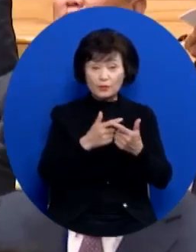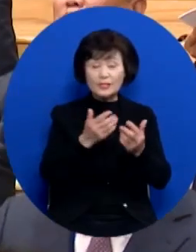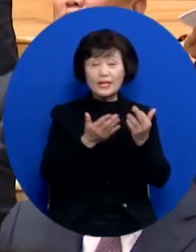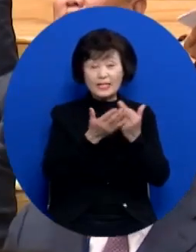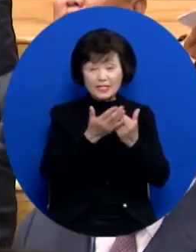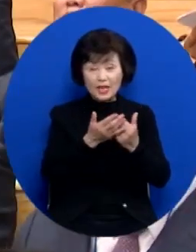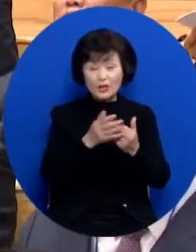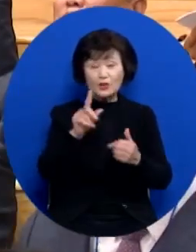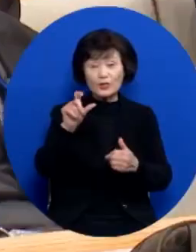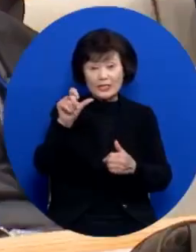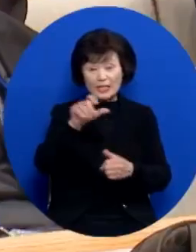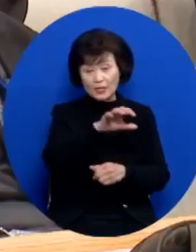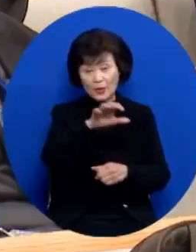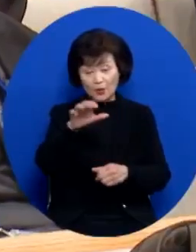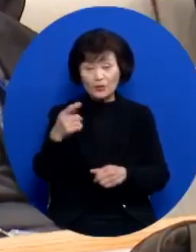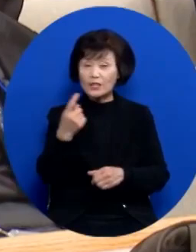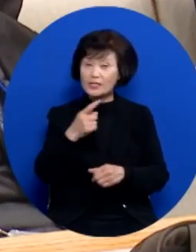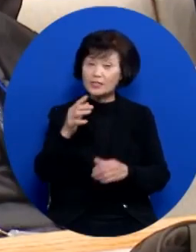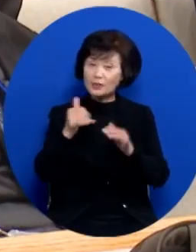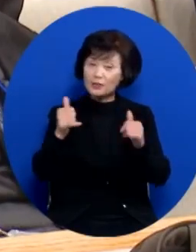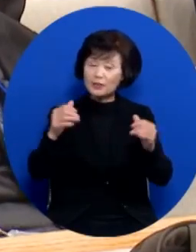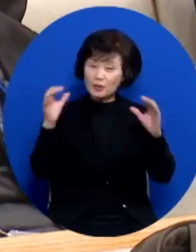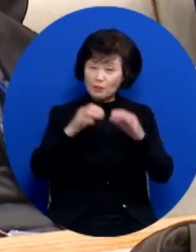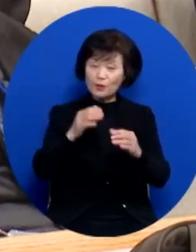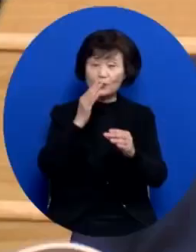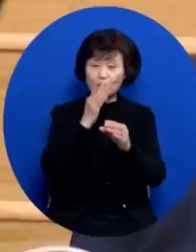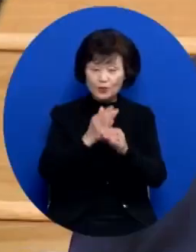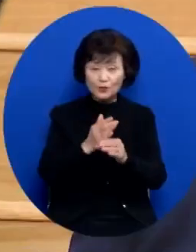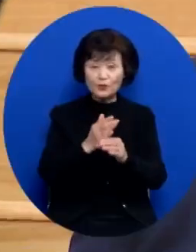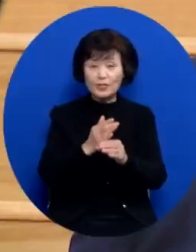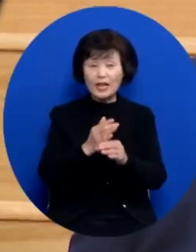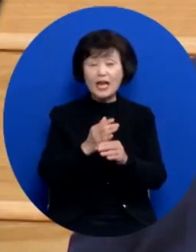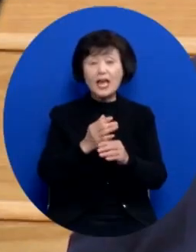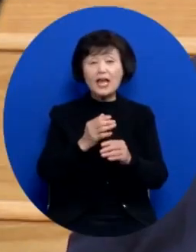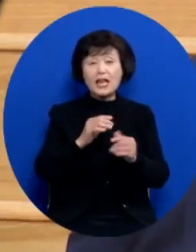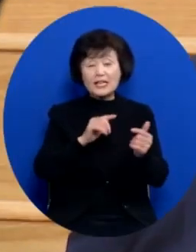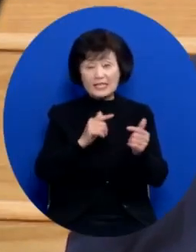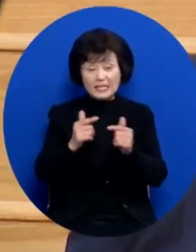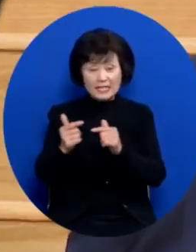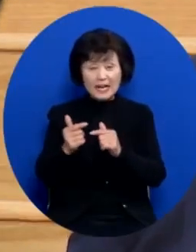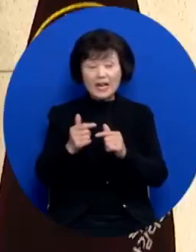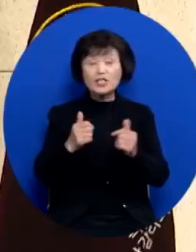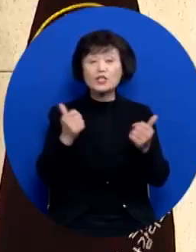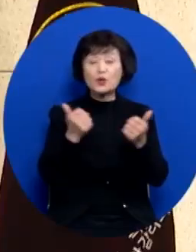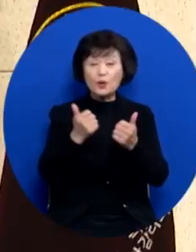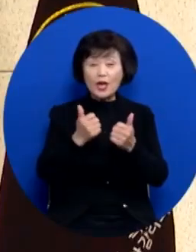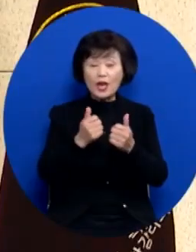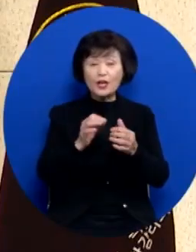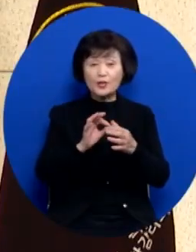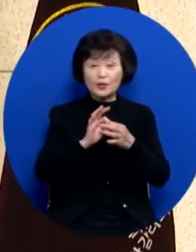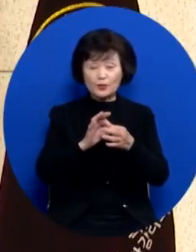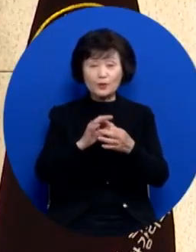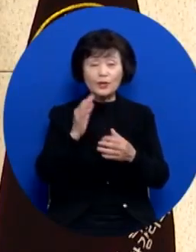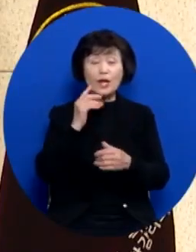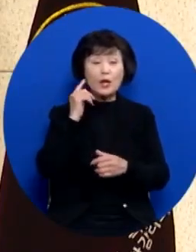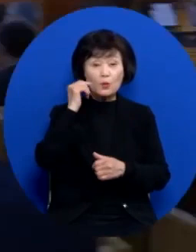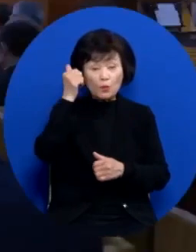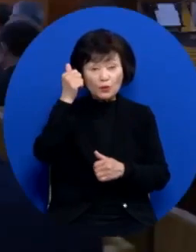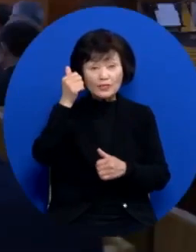약 천여 명의 회원이 모인 가운데 다섯 번의 회집을 통해 사무처리와 각부 보고, 목사 안수식 등을